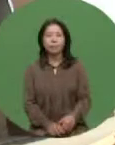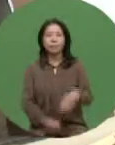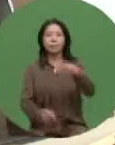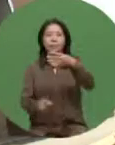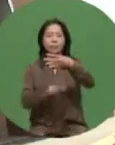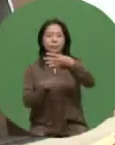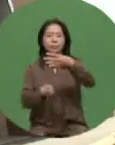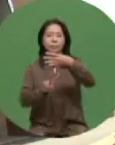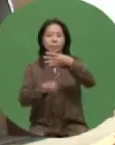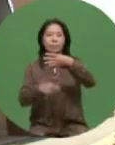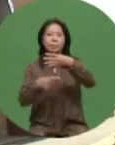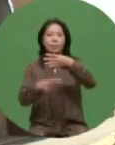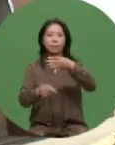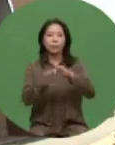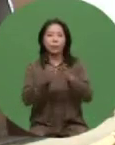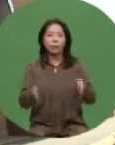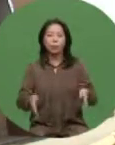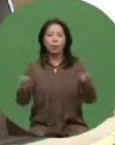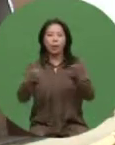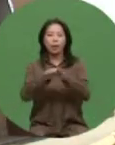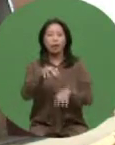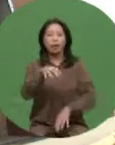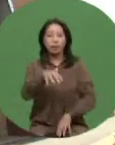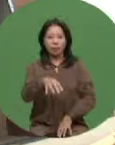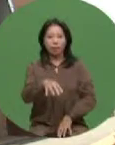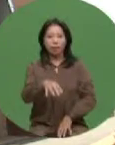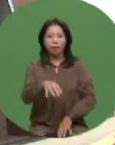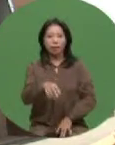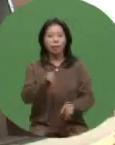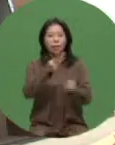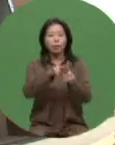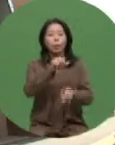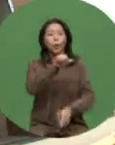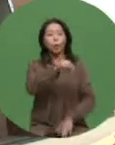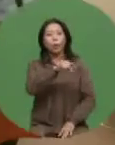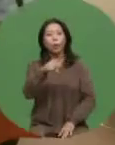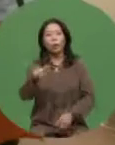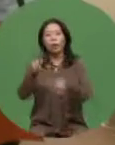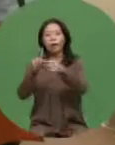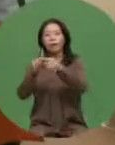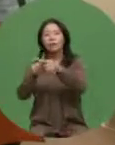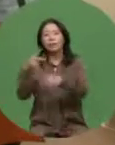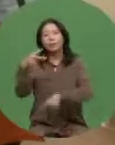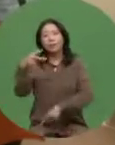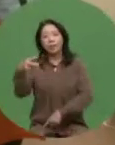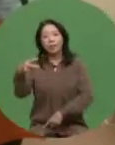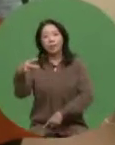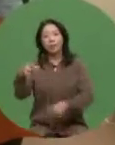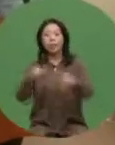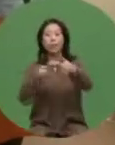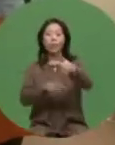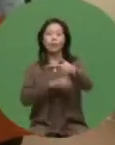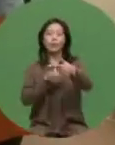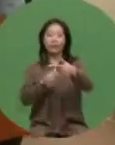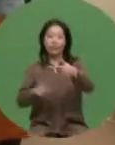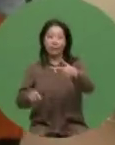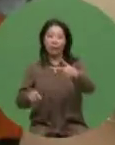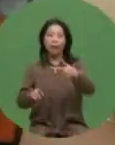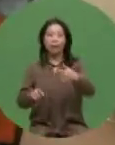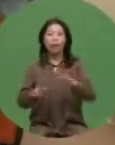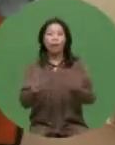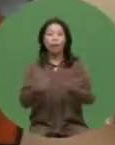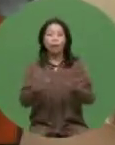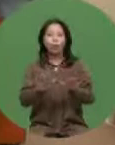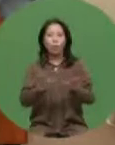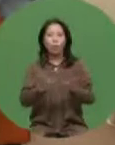4月21日、図書会館で市内の小学5年生から中学2年生までの6名が、